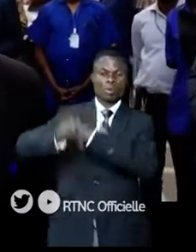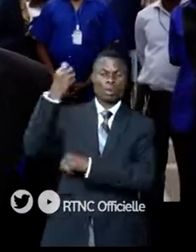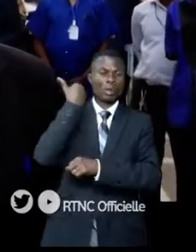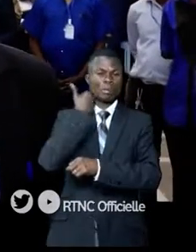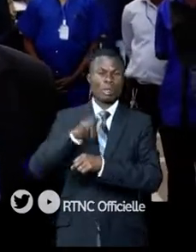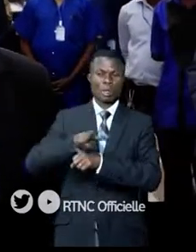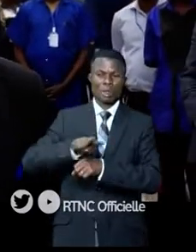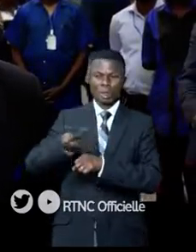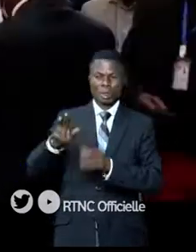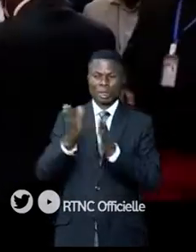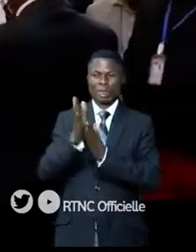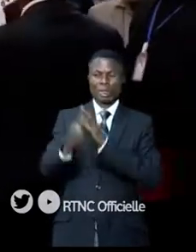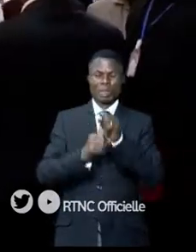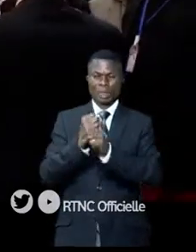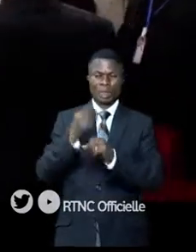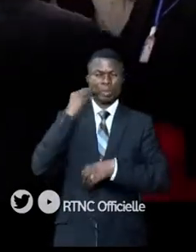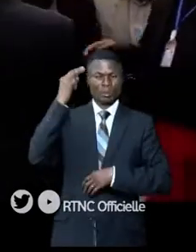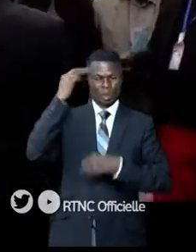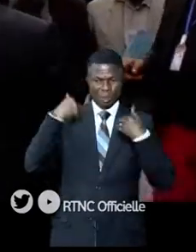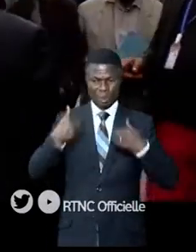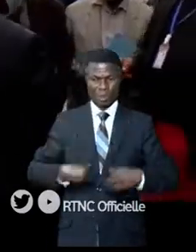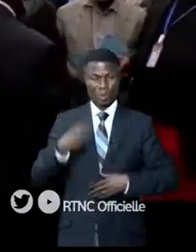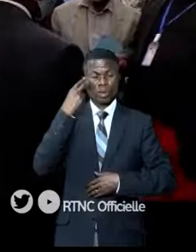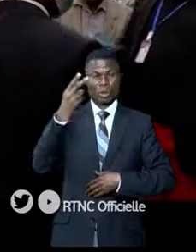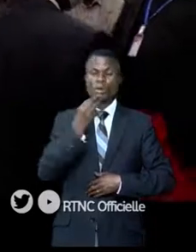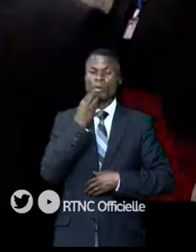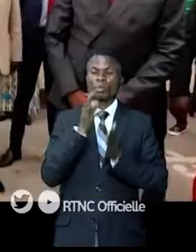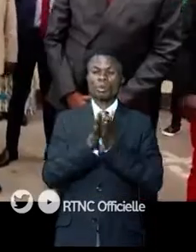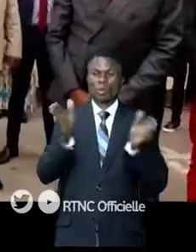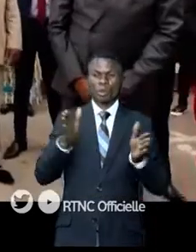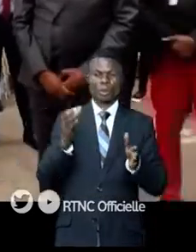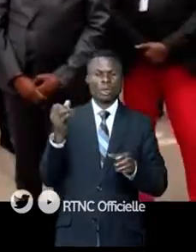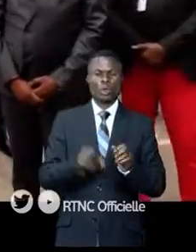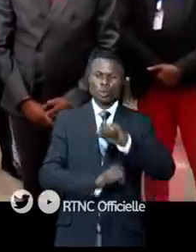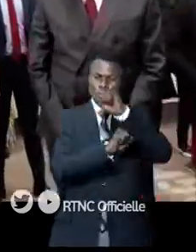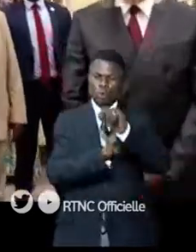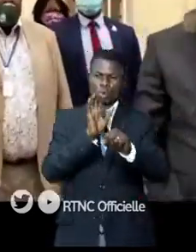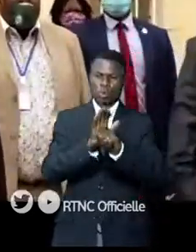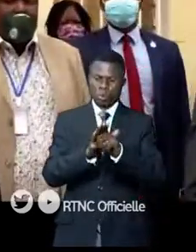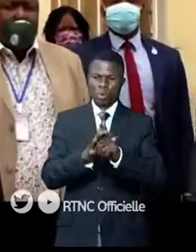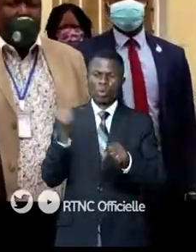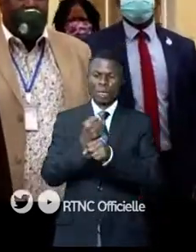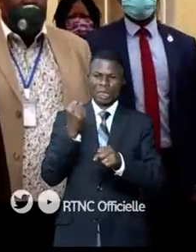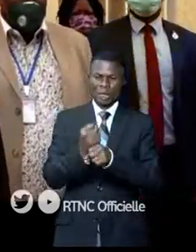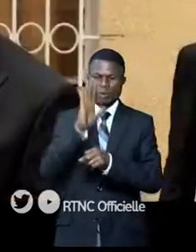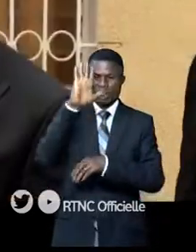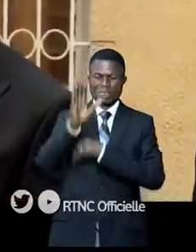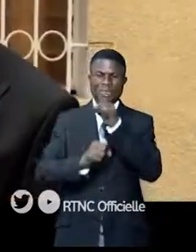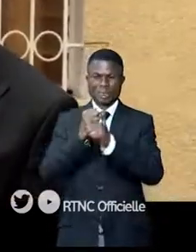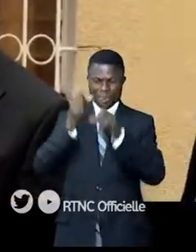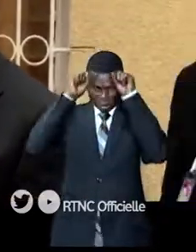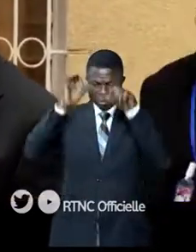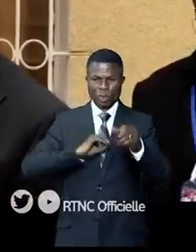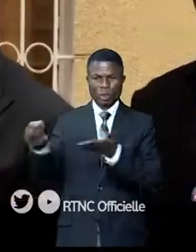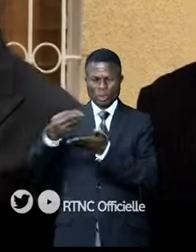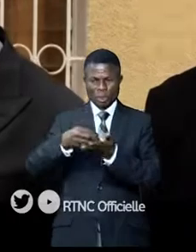COVID-19, disons le ministre de la Santé, dans les viseurs de l'inspection générale pour bien accompagner le mandat du chef de l'État et la mobilisation des